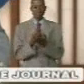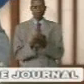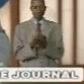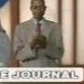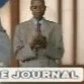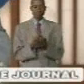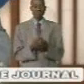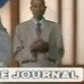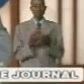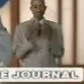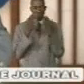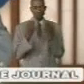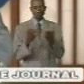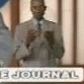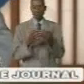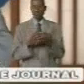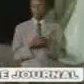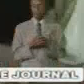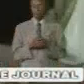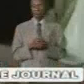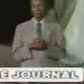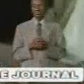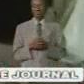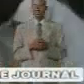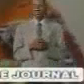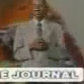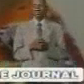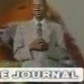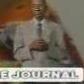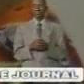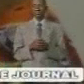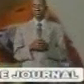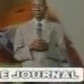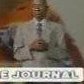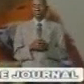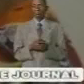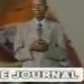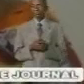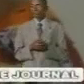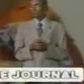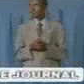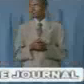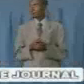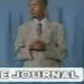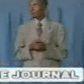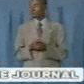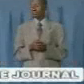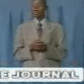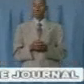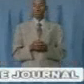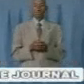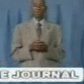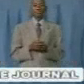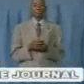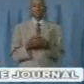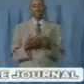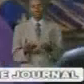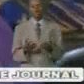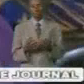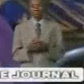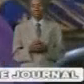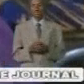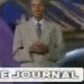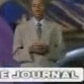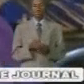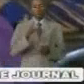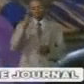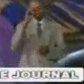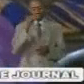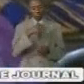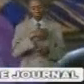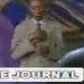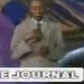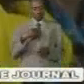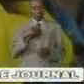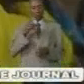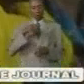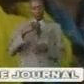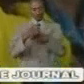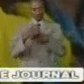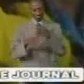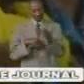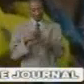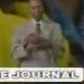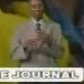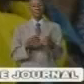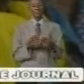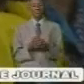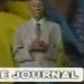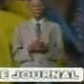l'Enfant, Lopez Kakuba. Entre l'homme et la femme n'est plus approuvé dans leur mission de régner sur toutes créatures